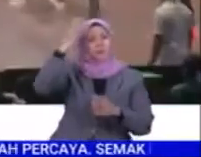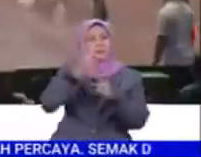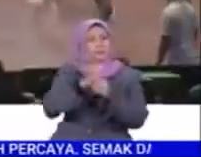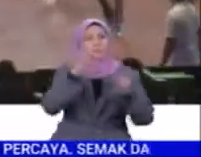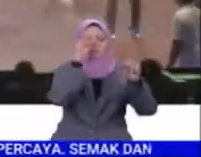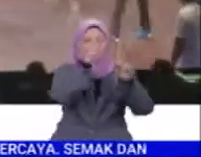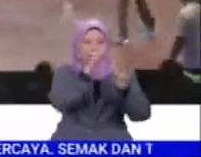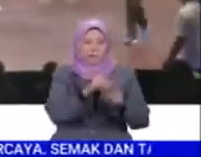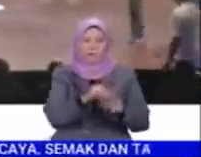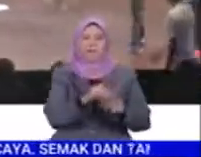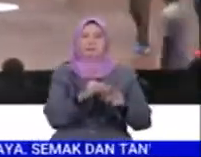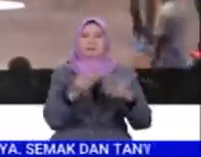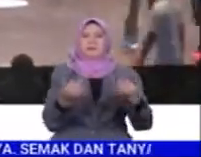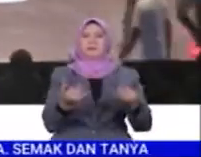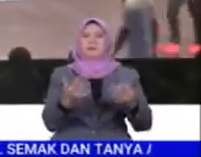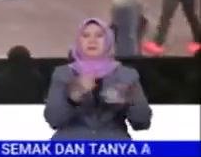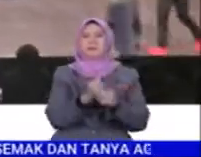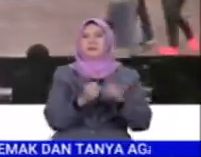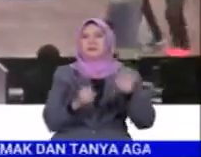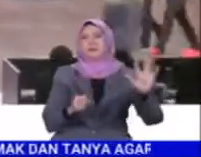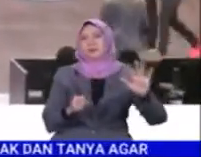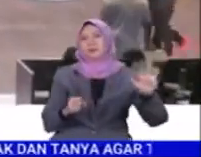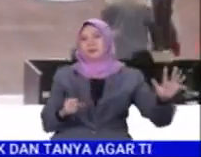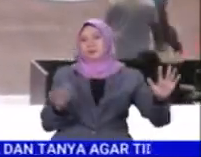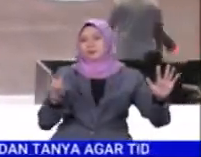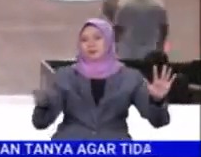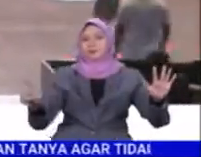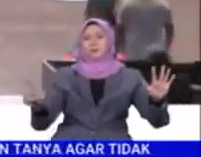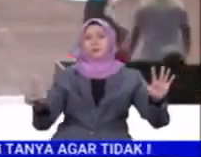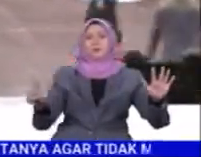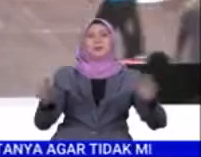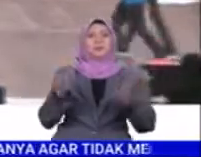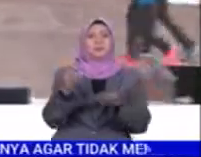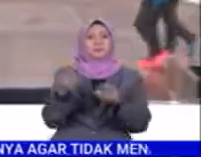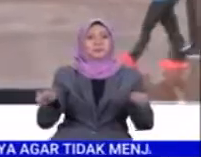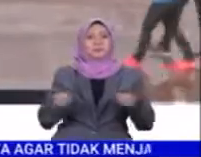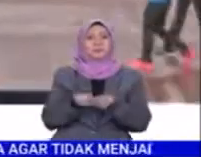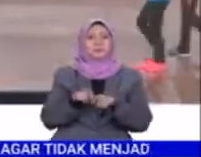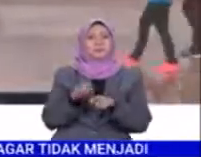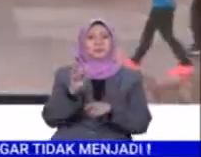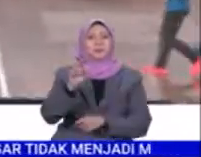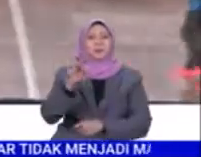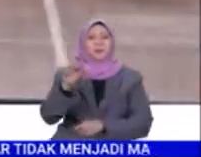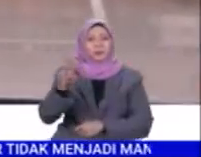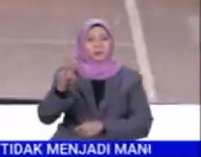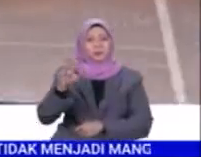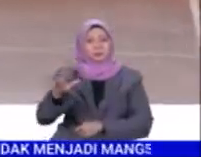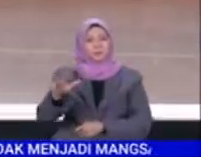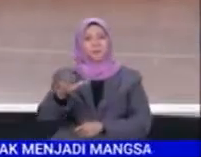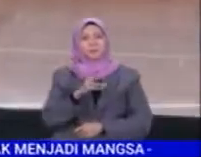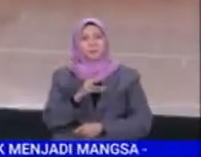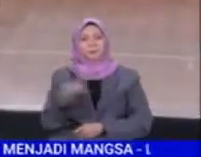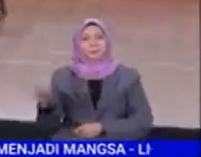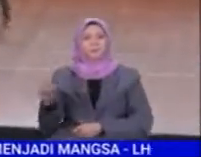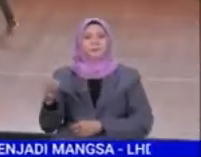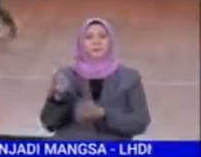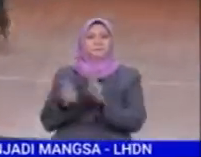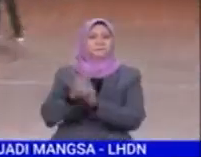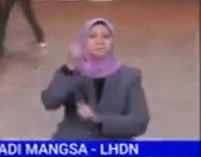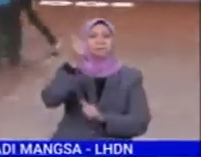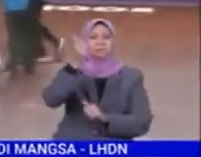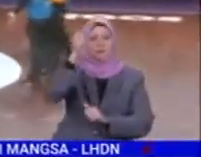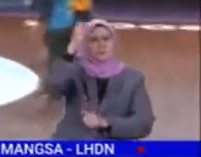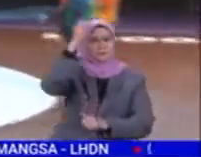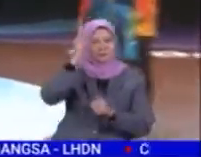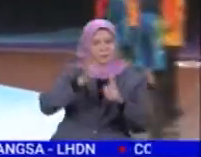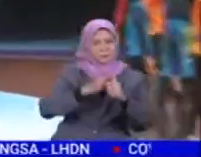mata apabila melebarkan kedudukan 55-21 di suku ketiga. Selangor mengesahkan kemenangan pertama bagi